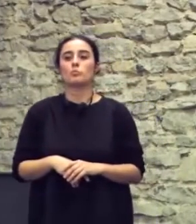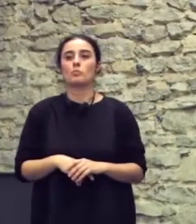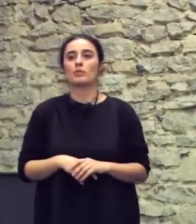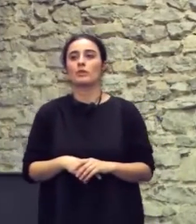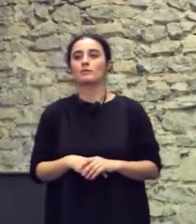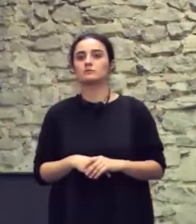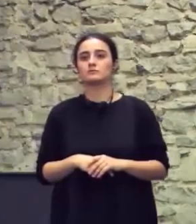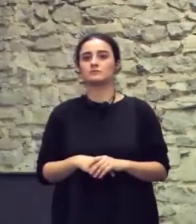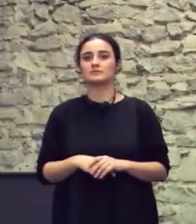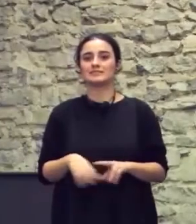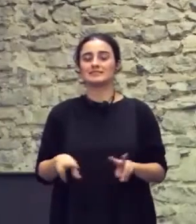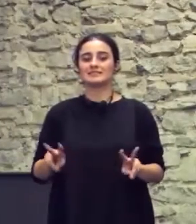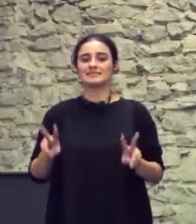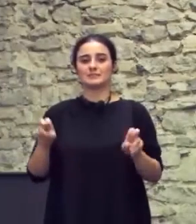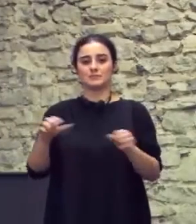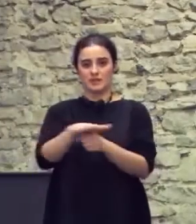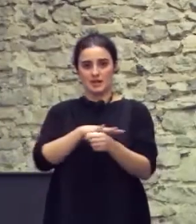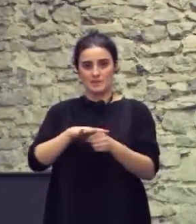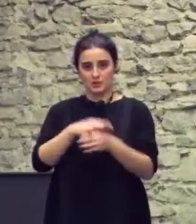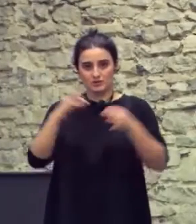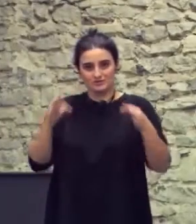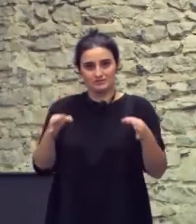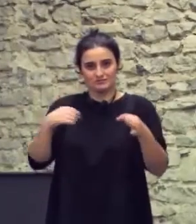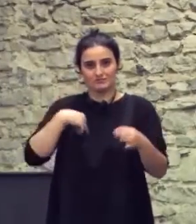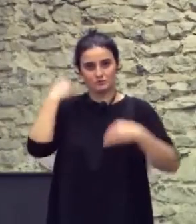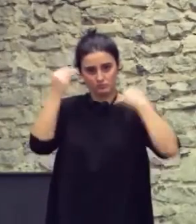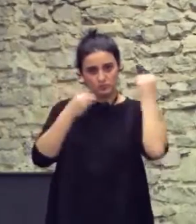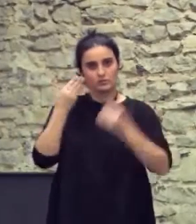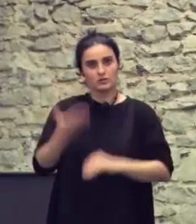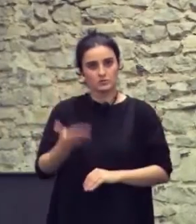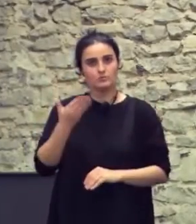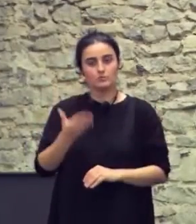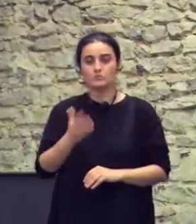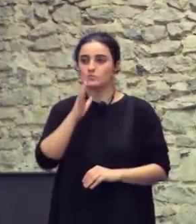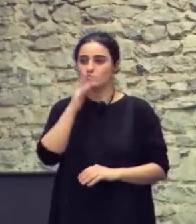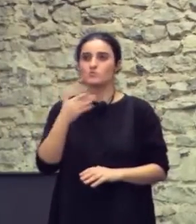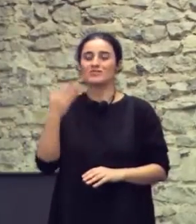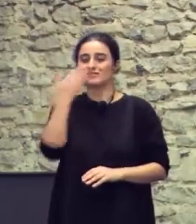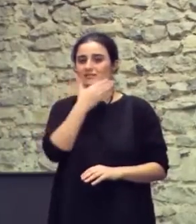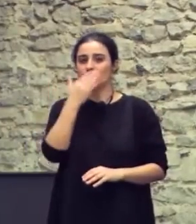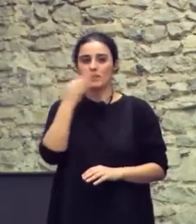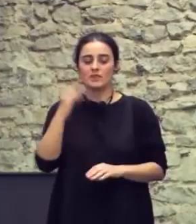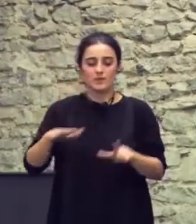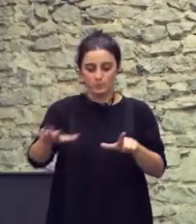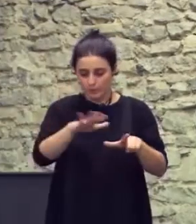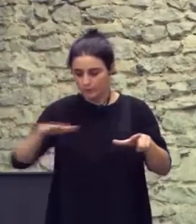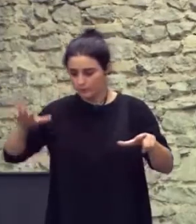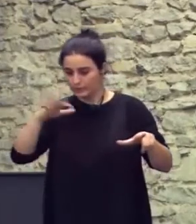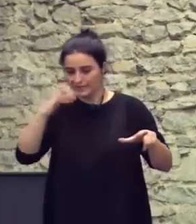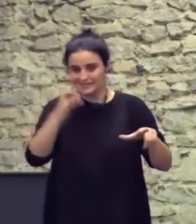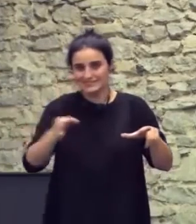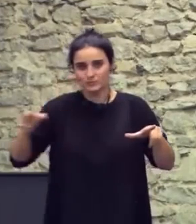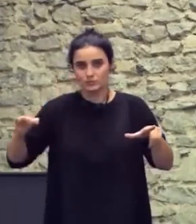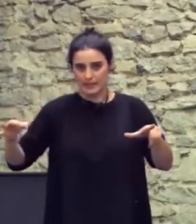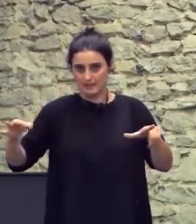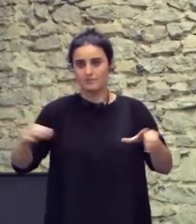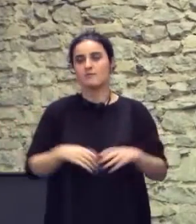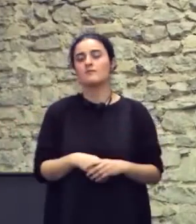Kontu bat da segurtasun esparruena. Nik uste dut klabe bat dela, importantea dela eskoletan sortzea segurtasun esparruak jendearentzako,